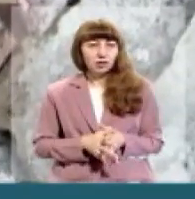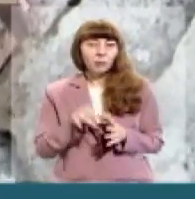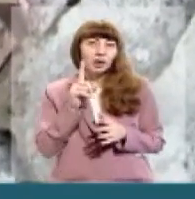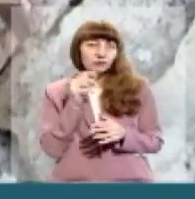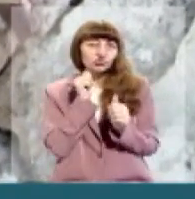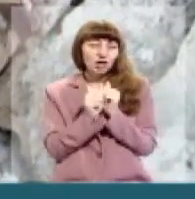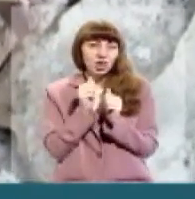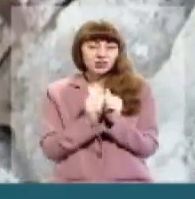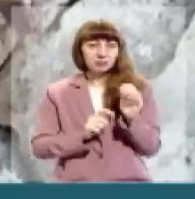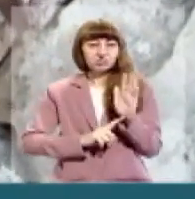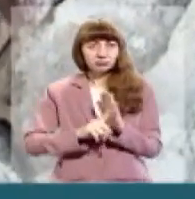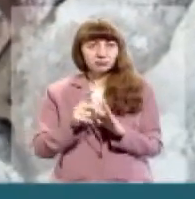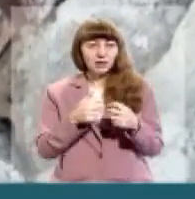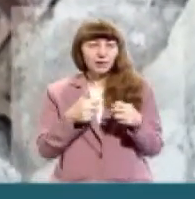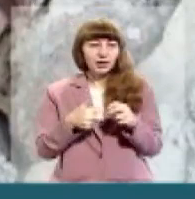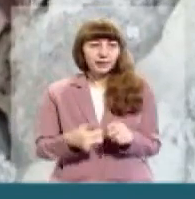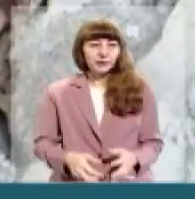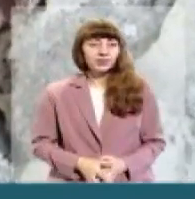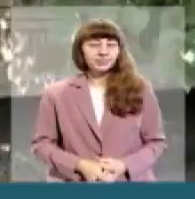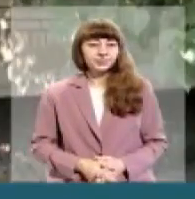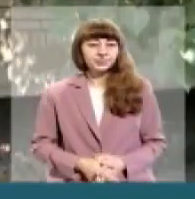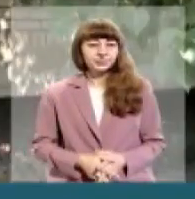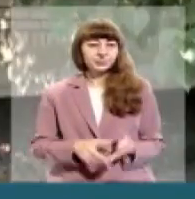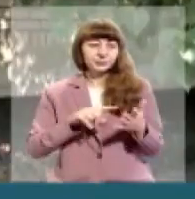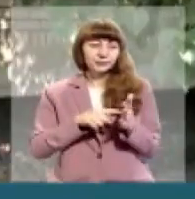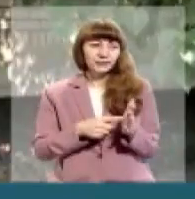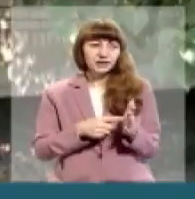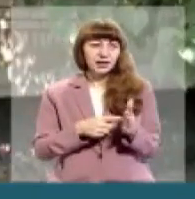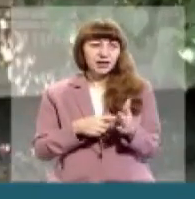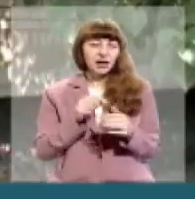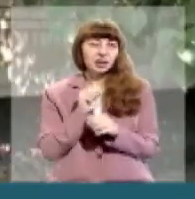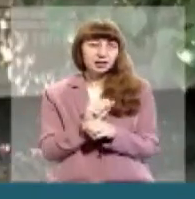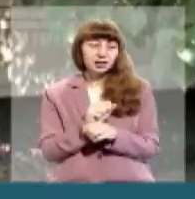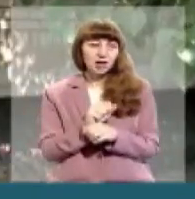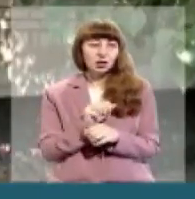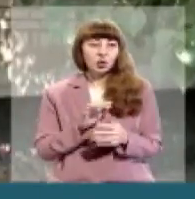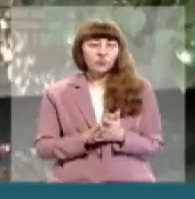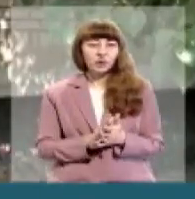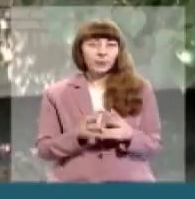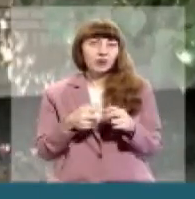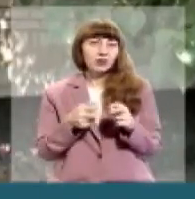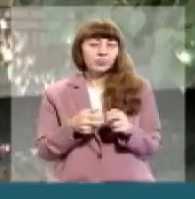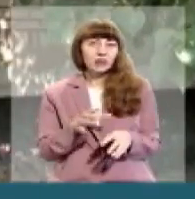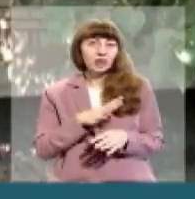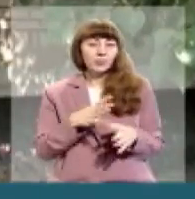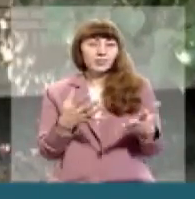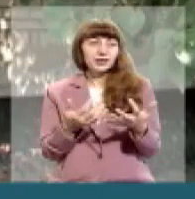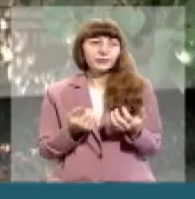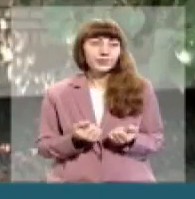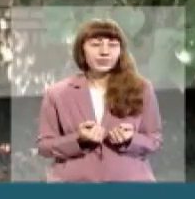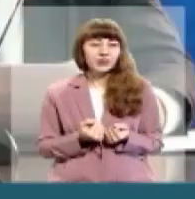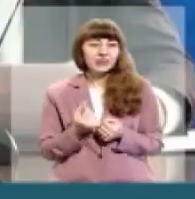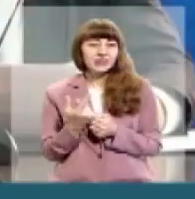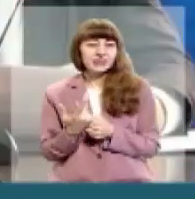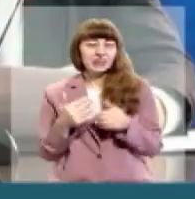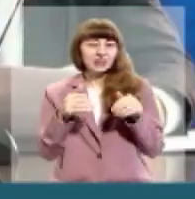арасында бірнеше шараларды қолға алған. Қауіпсіздікті елемейтін азаматтар үшін Қазақстан Республикасы кодексінің 306 бабы